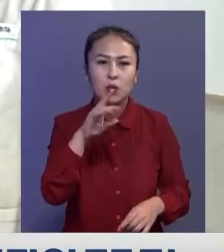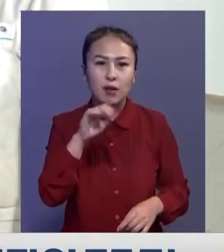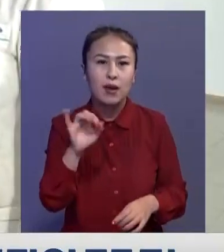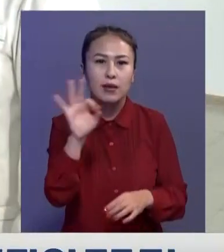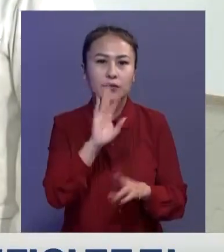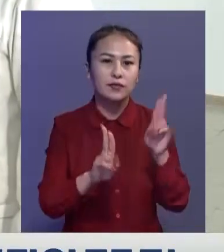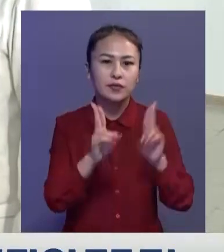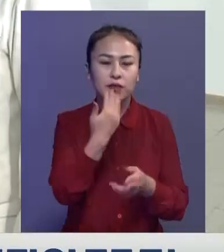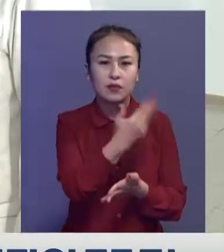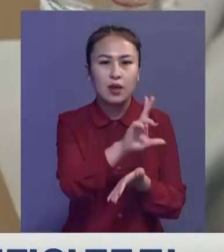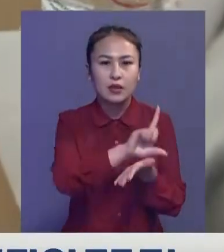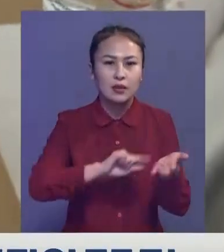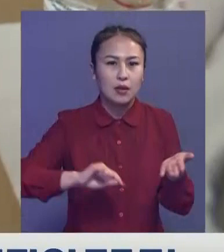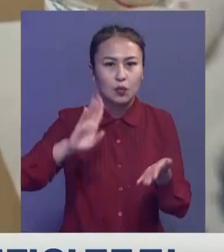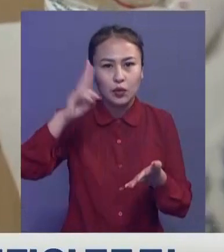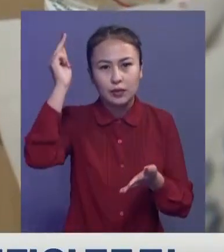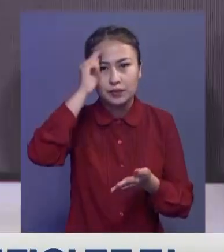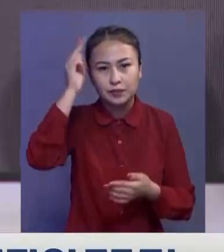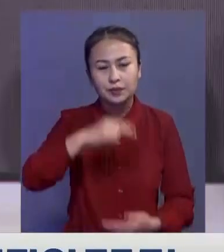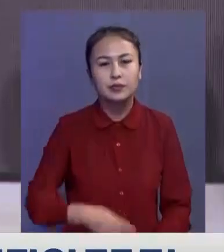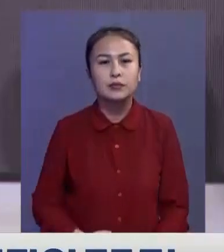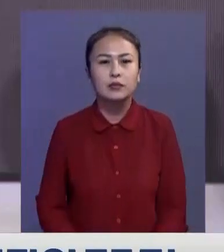Байтұрсынұлының әдістемесі негізінде дайындалады.